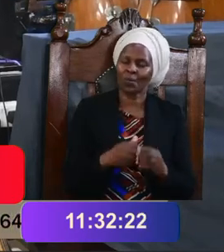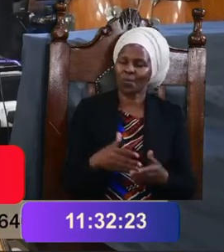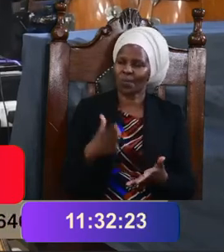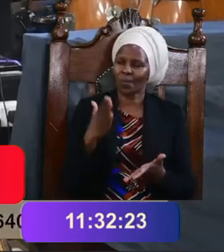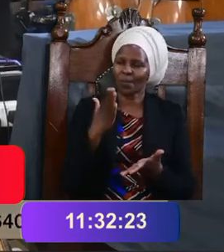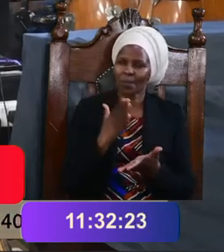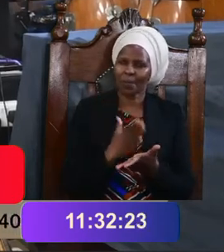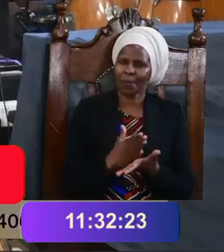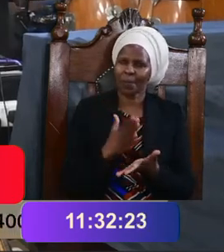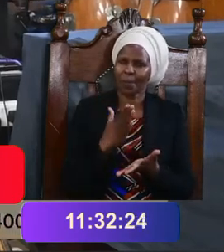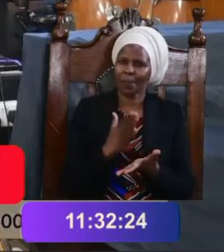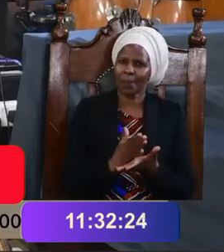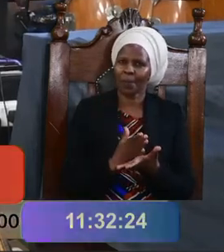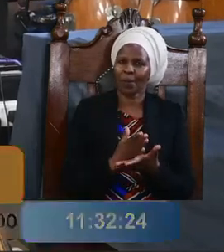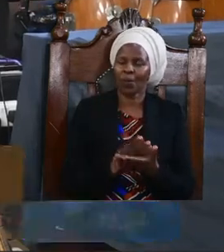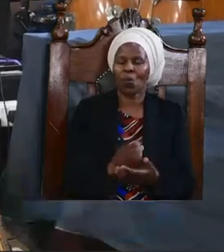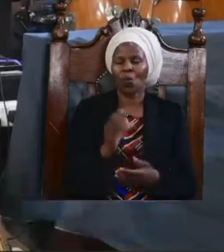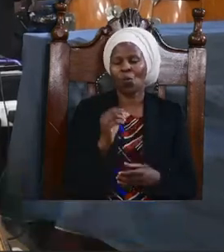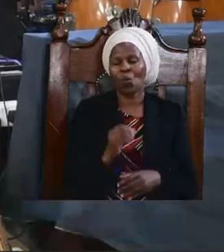imara.